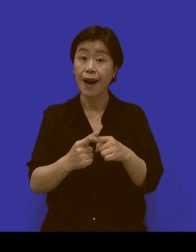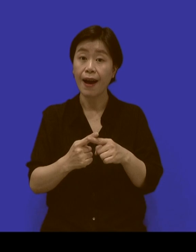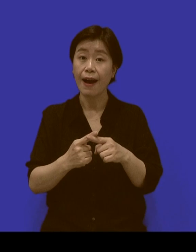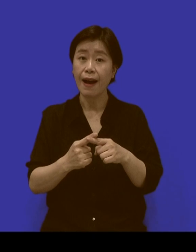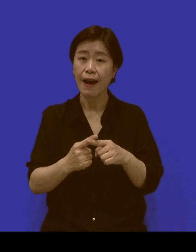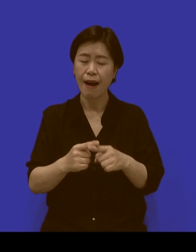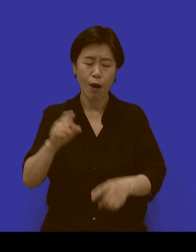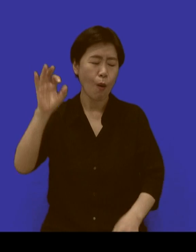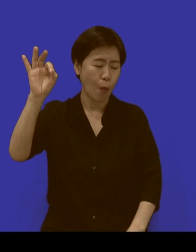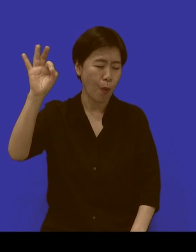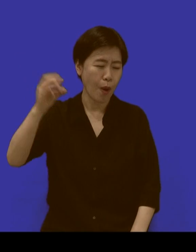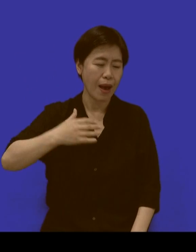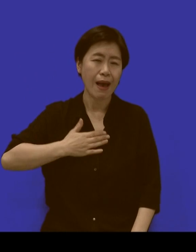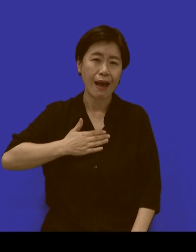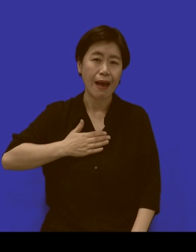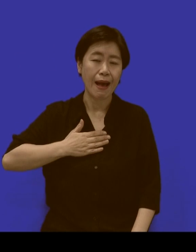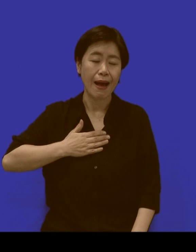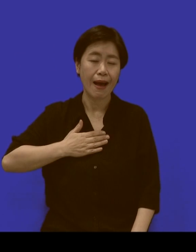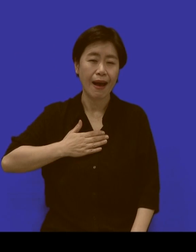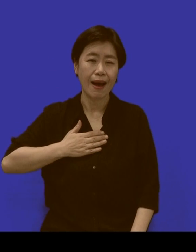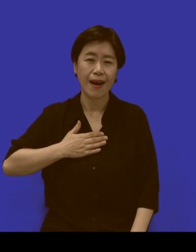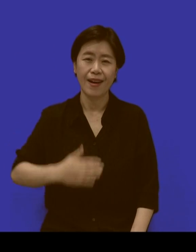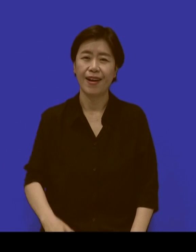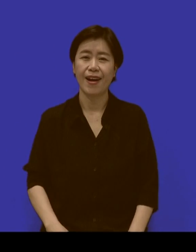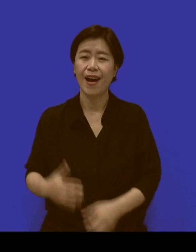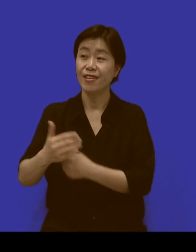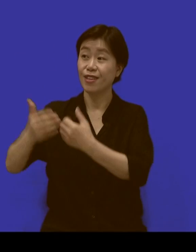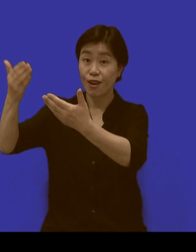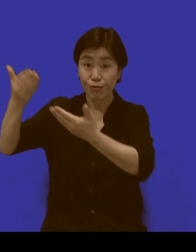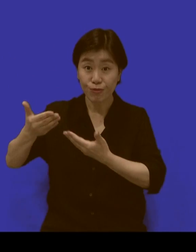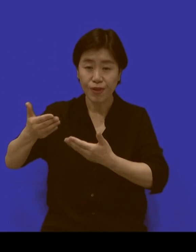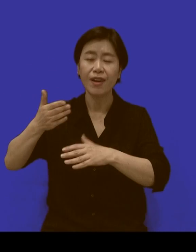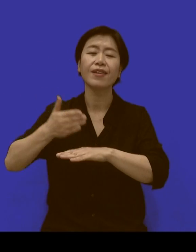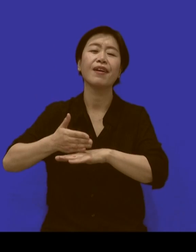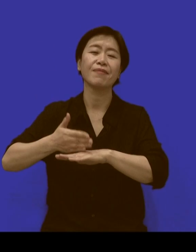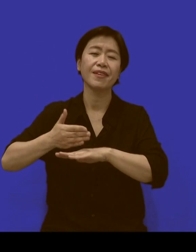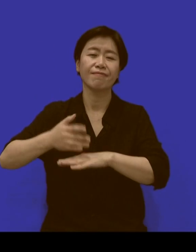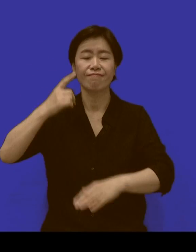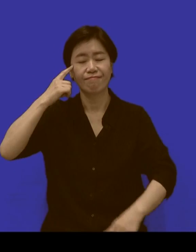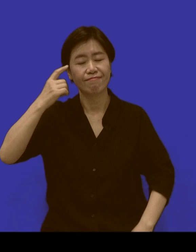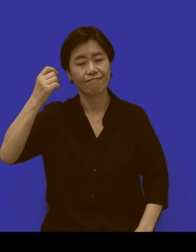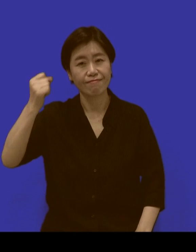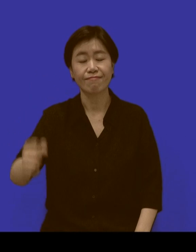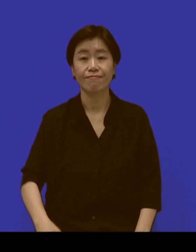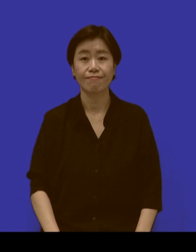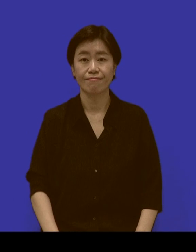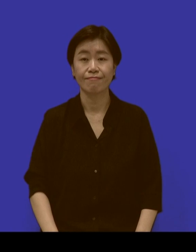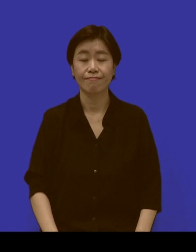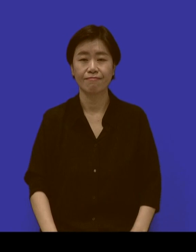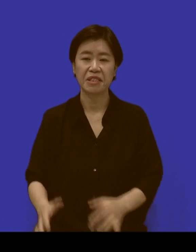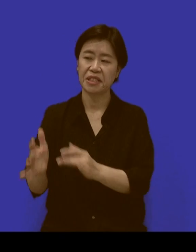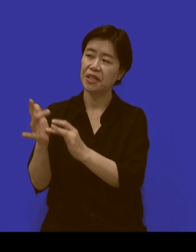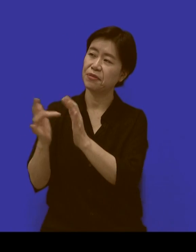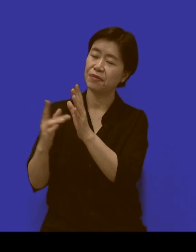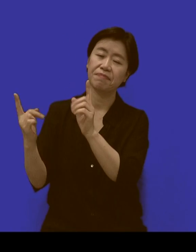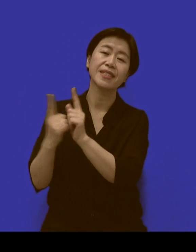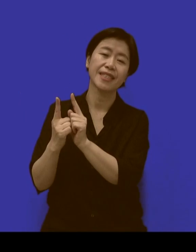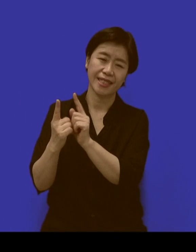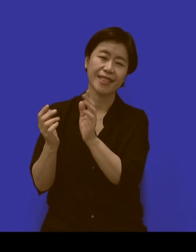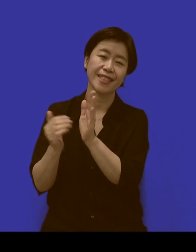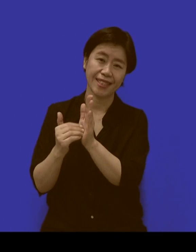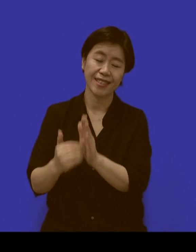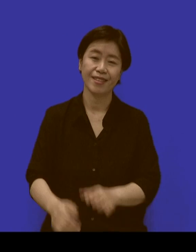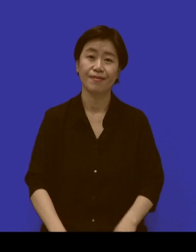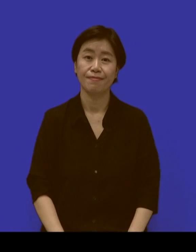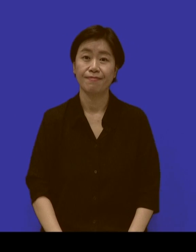그래도 주실 때 고맙게 받자. 예. 땡큐 하면서 받자. 예. 하면서 그때 처음으로 예수님을 영접했던 것 같아요. 예. 저희